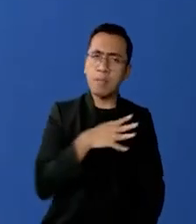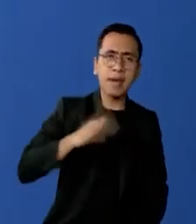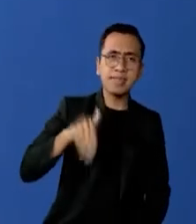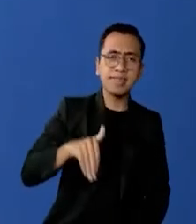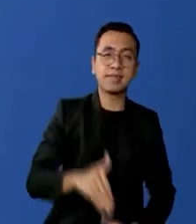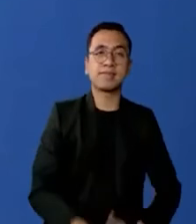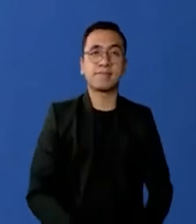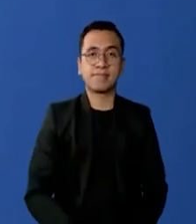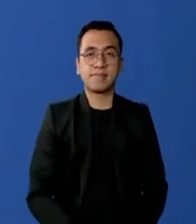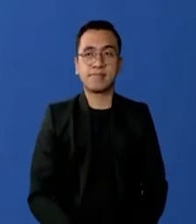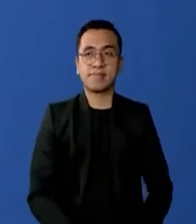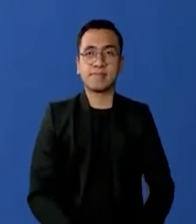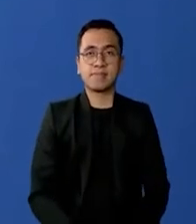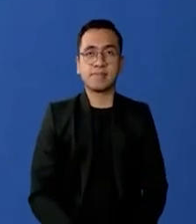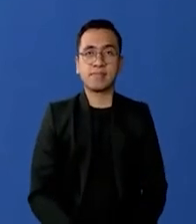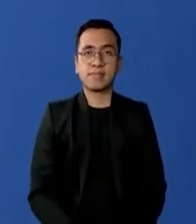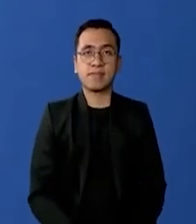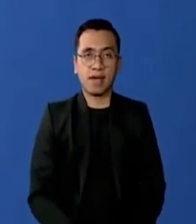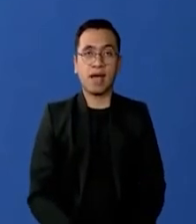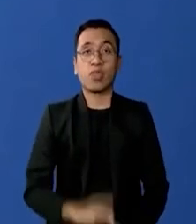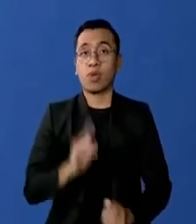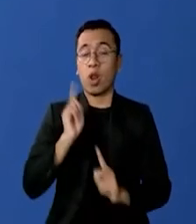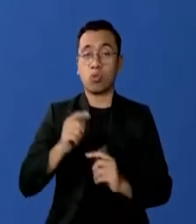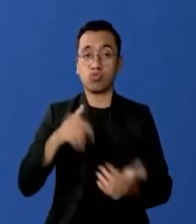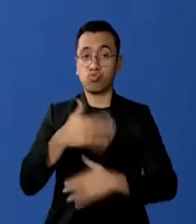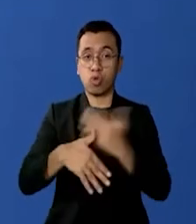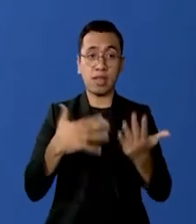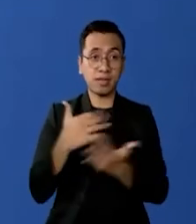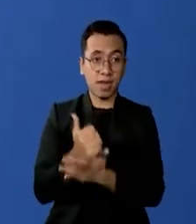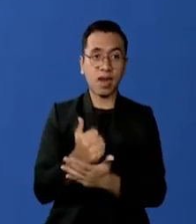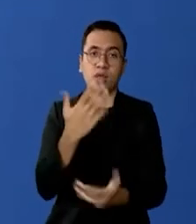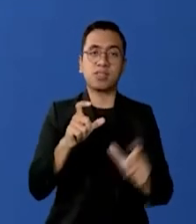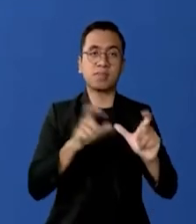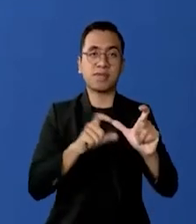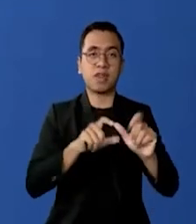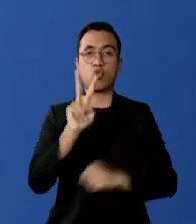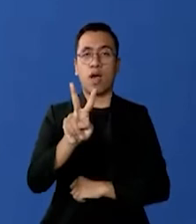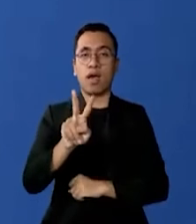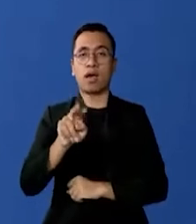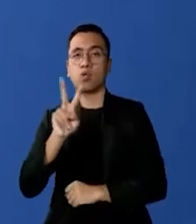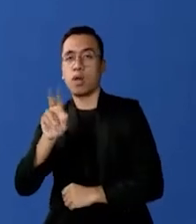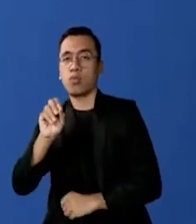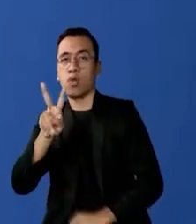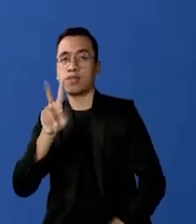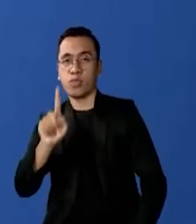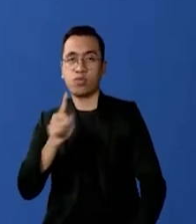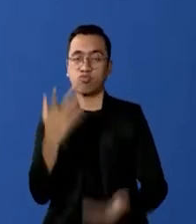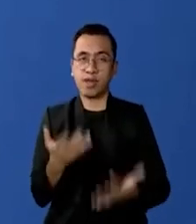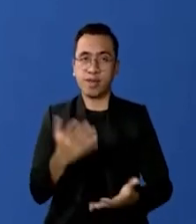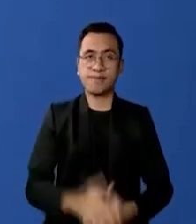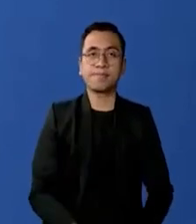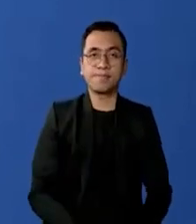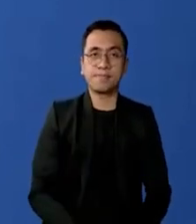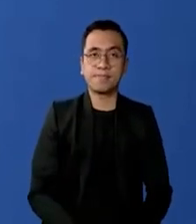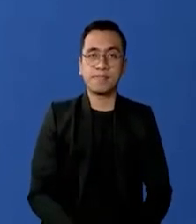lama Itupun kalau segala sesuatunya berjalan dengan baik ya kita tahu dalam berbagai aktifkan